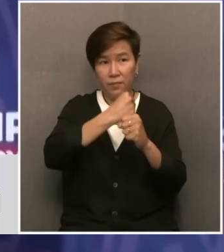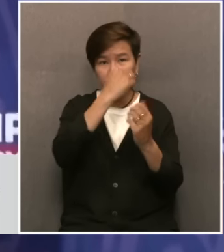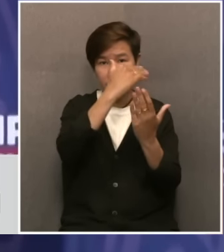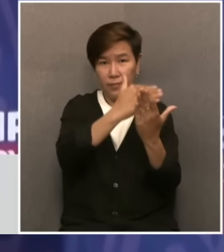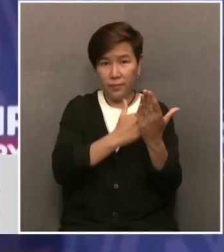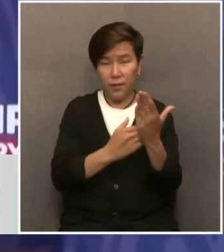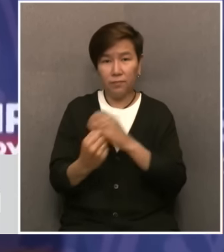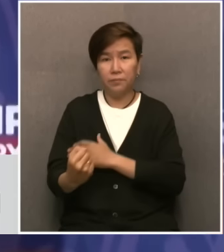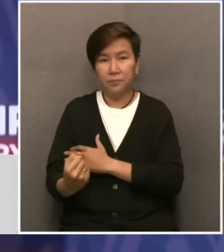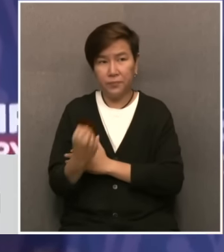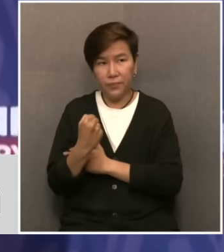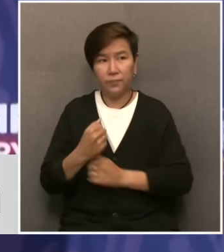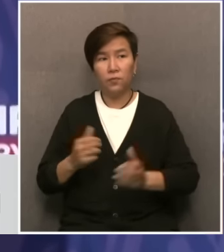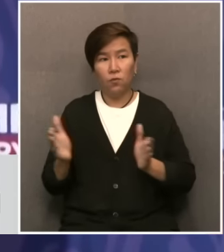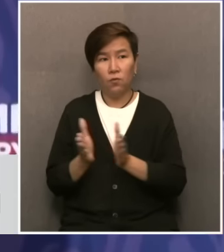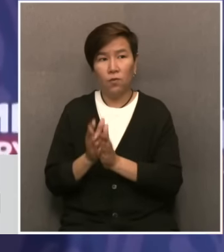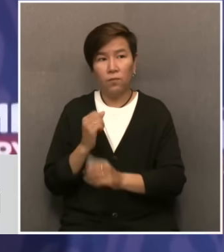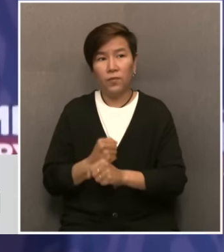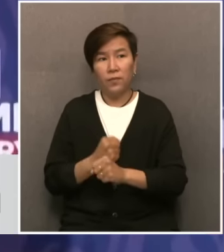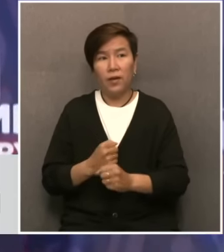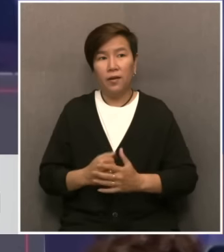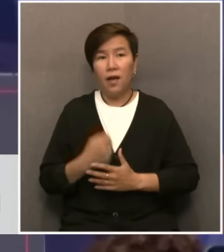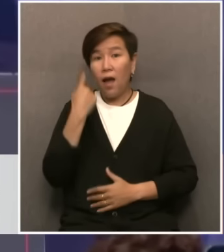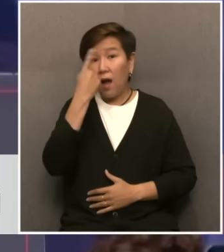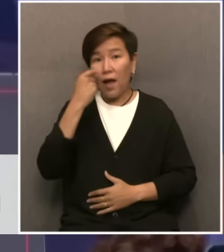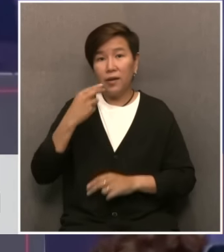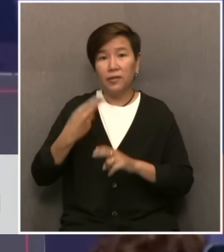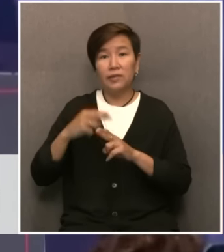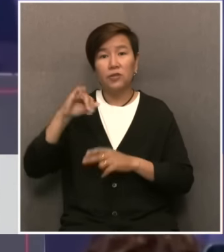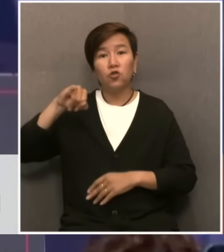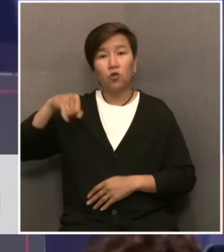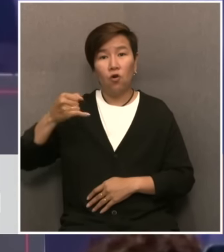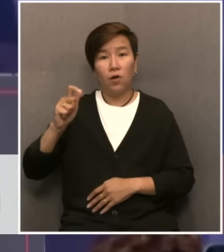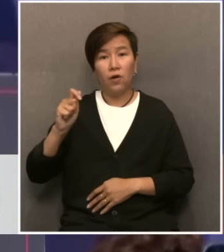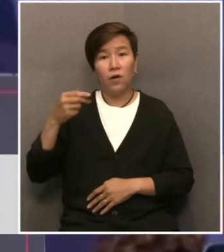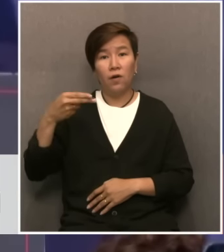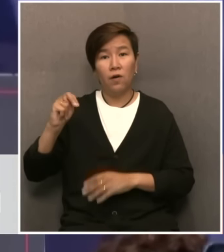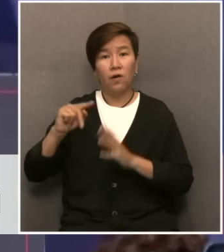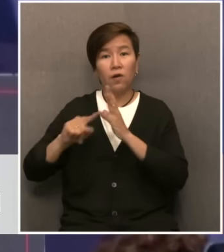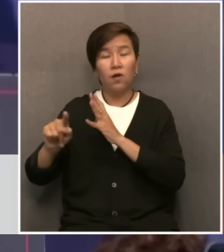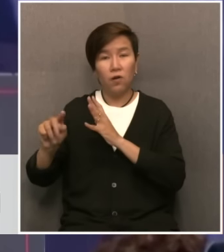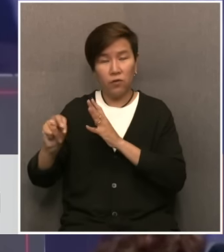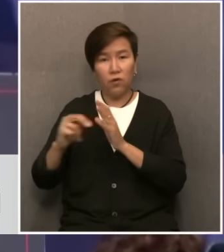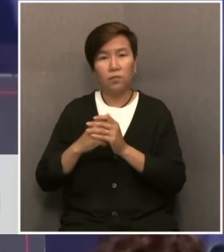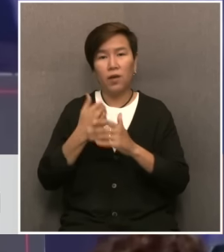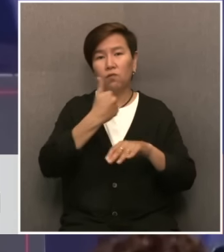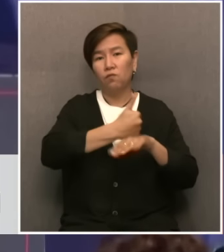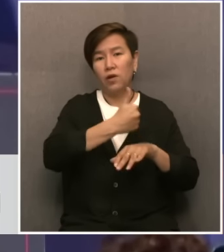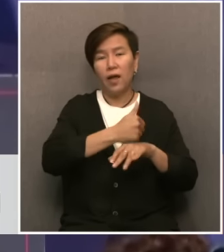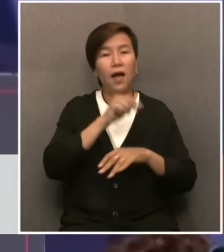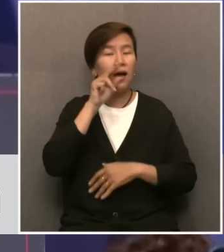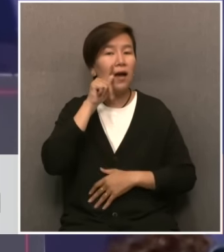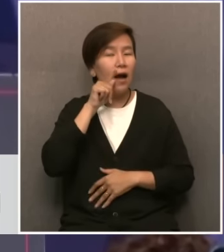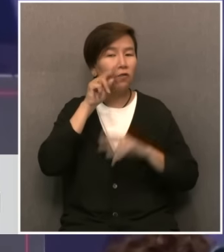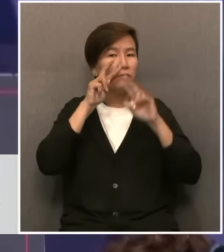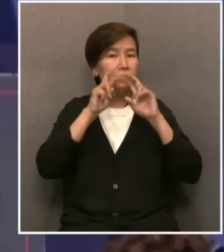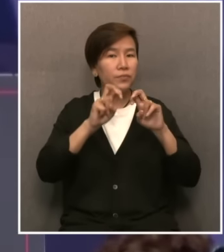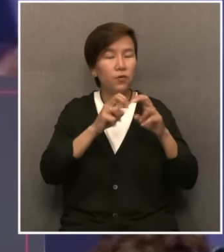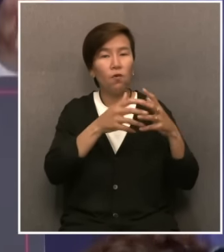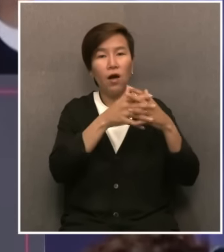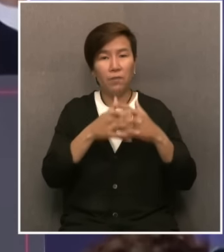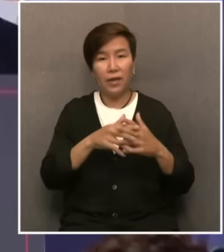แข็งแกร่งของทรัมป์แล้วก็ยังมีจอห์นแรดคลิฟฟ์เป็นผอ.นะครับเป็นผู้อำนวยการข่าวกรองแห่งชาติแล้